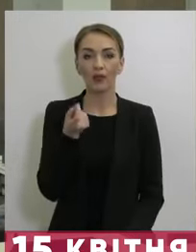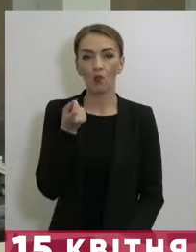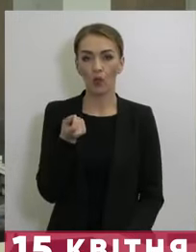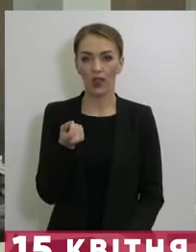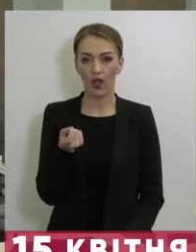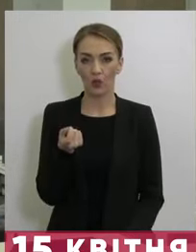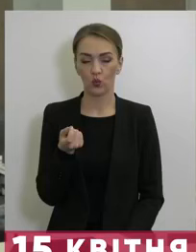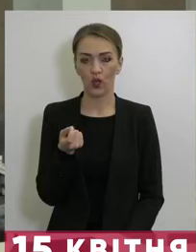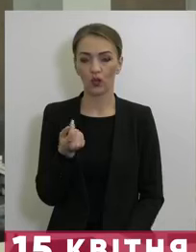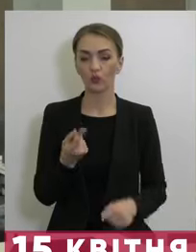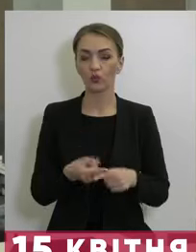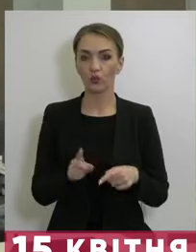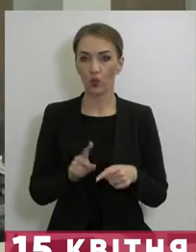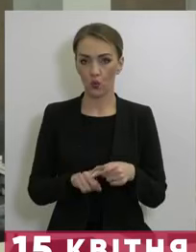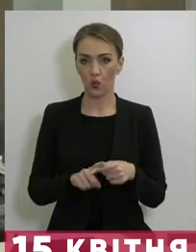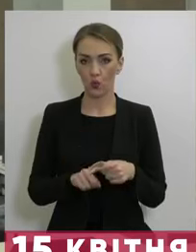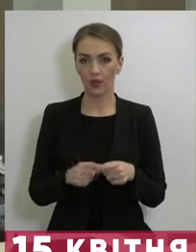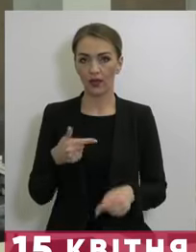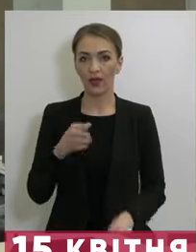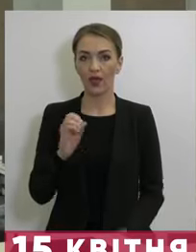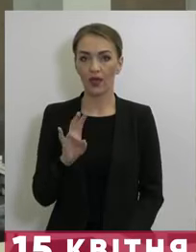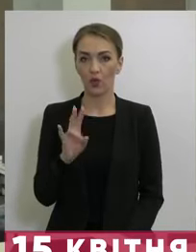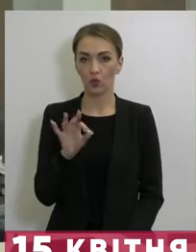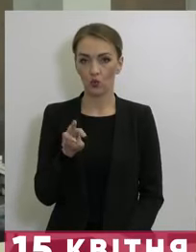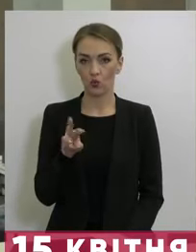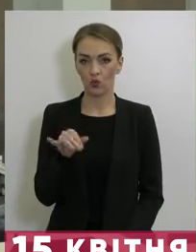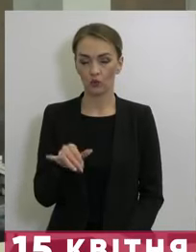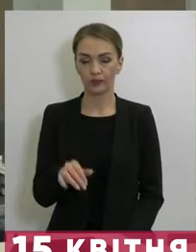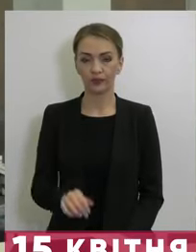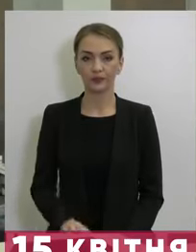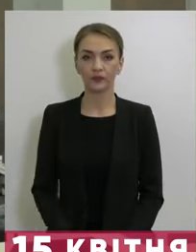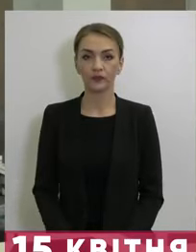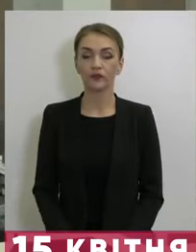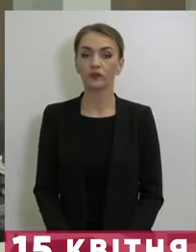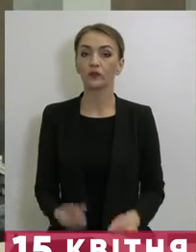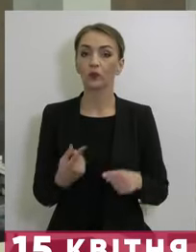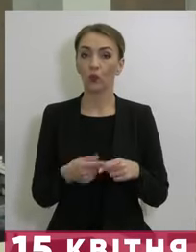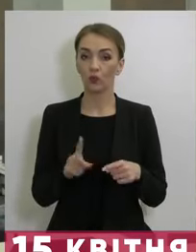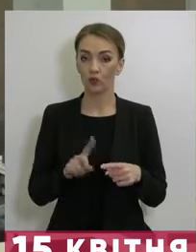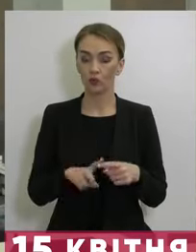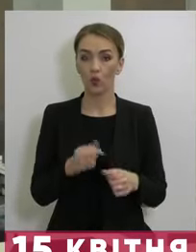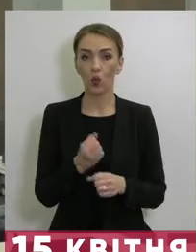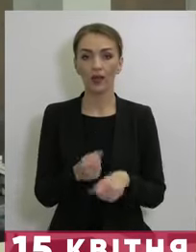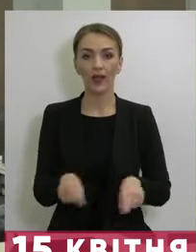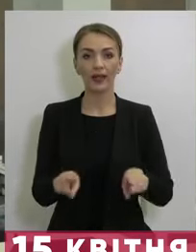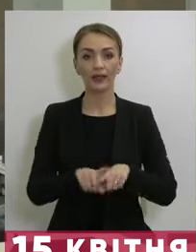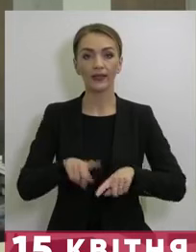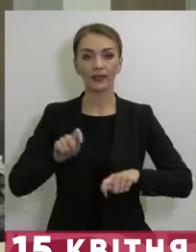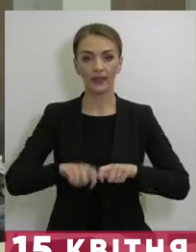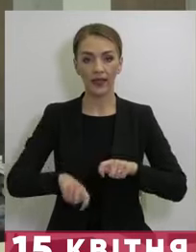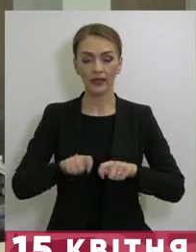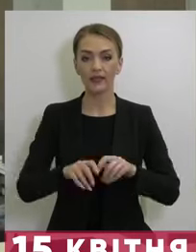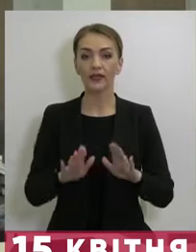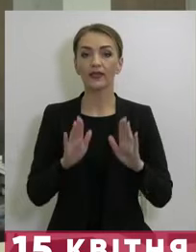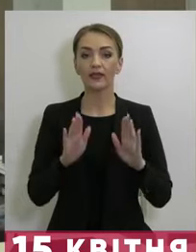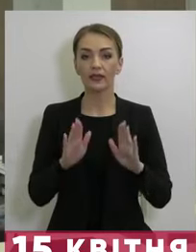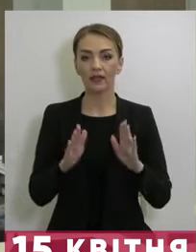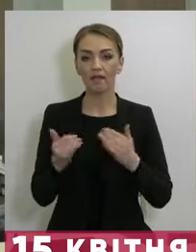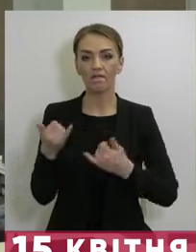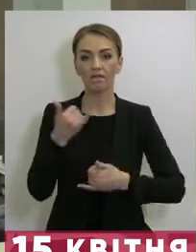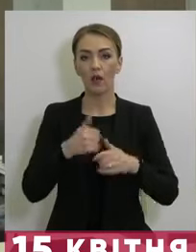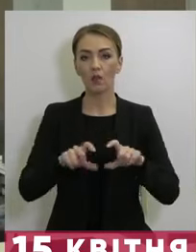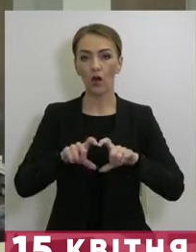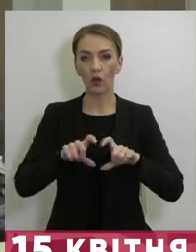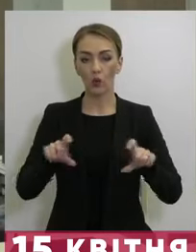молекула цього геному. Тому роблять такі тести тільки в